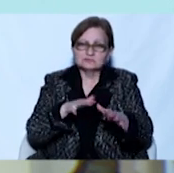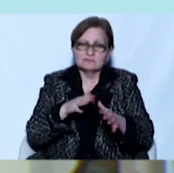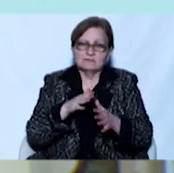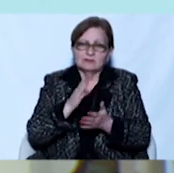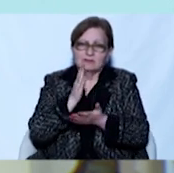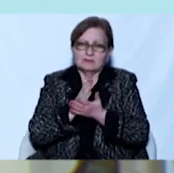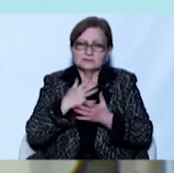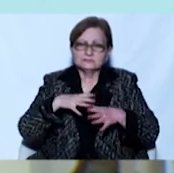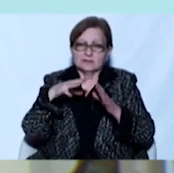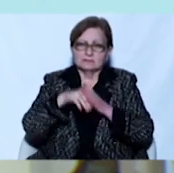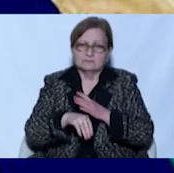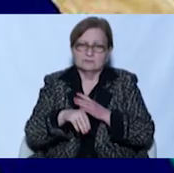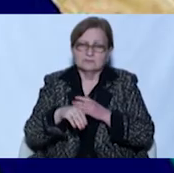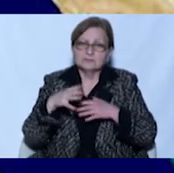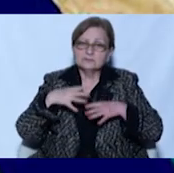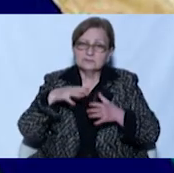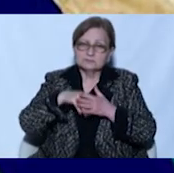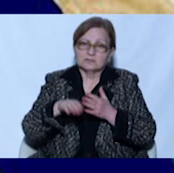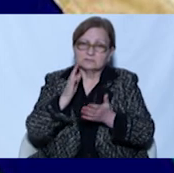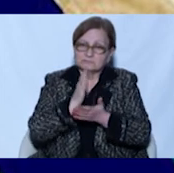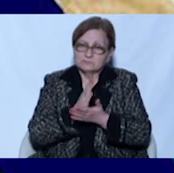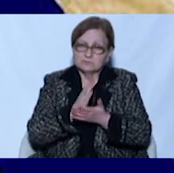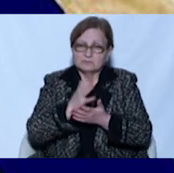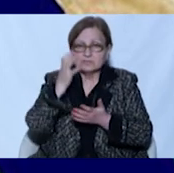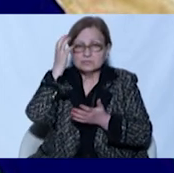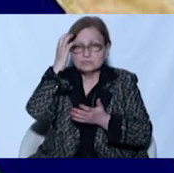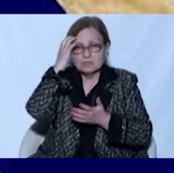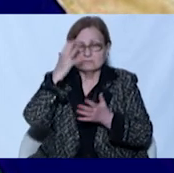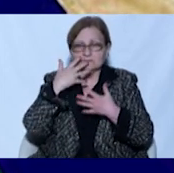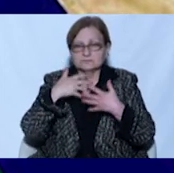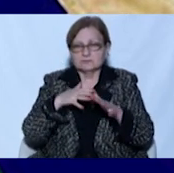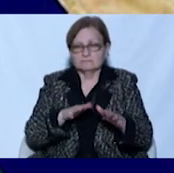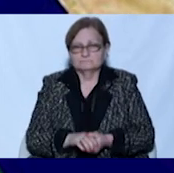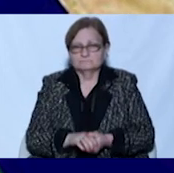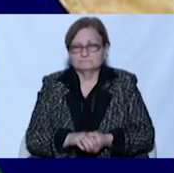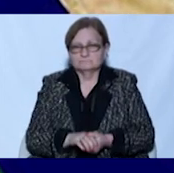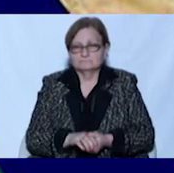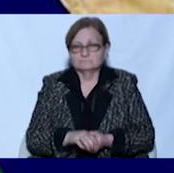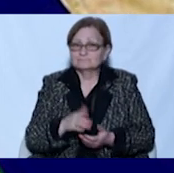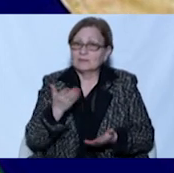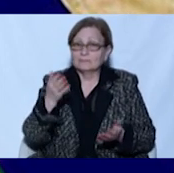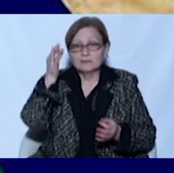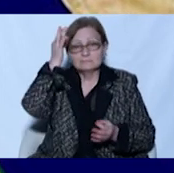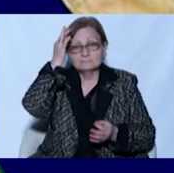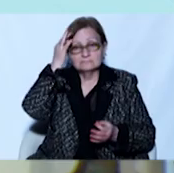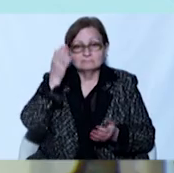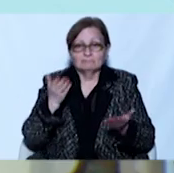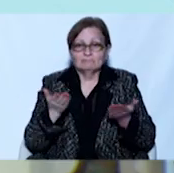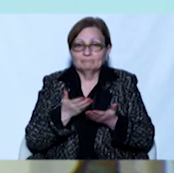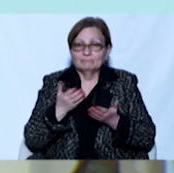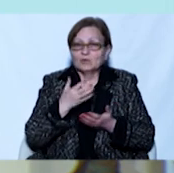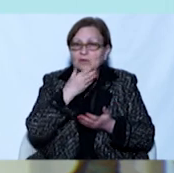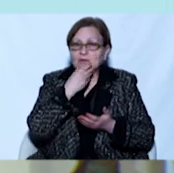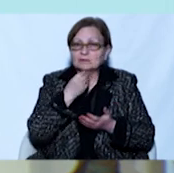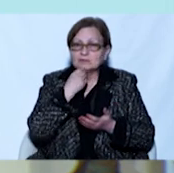ბავშვებო? საქართველოში მდებარეობს შავი ზღვა. აბა გავიხსენოთ, რომელი